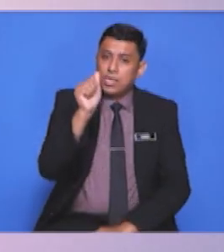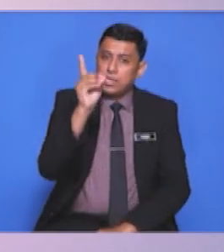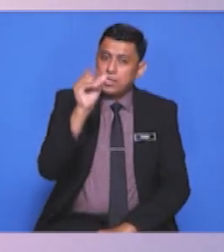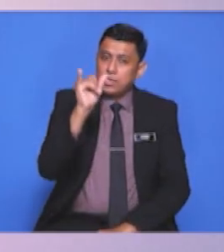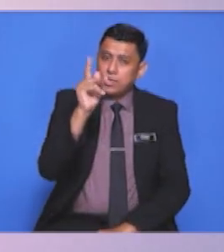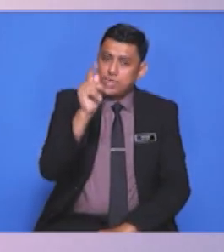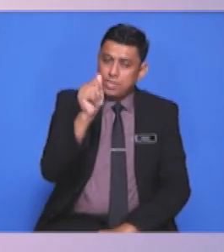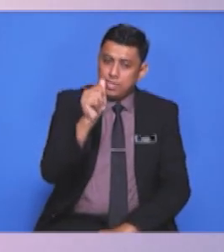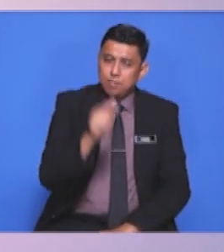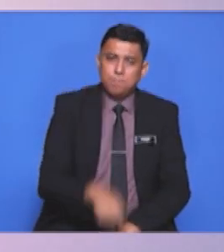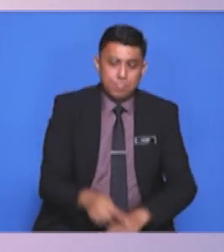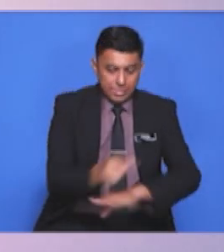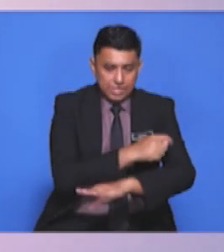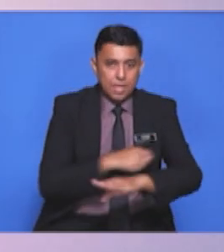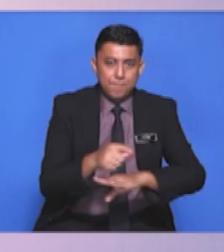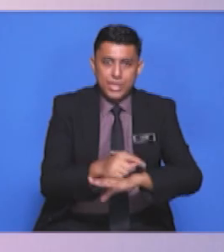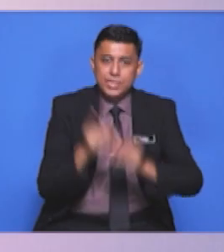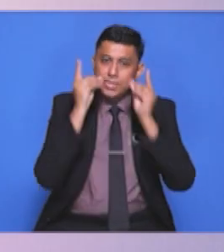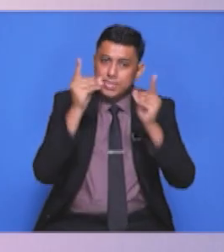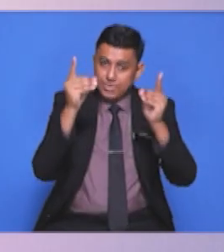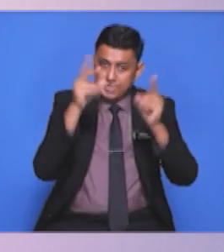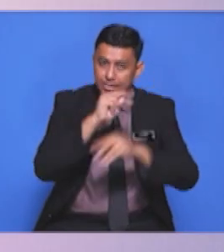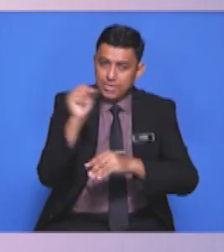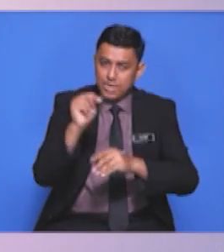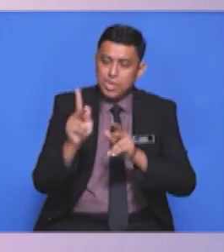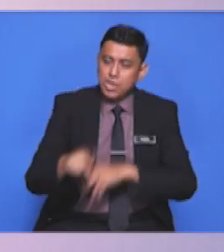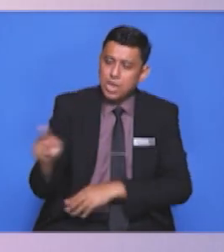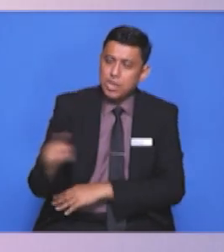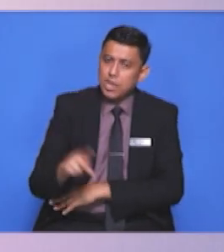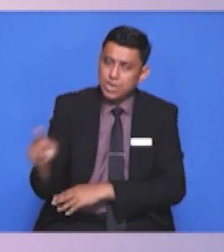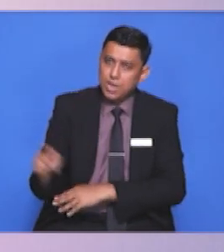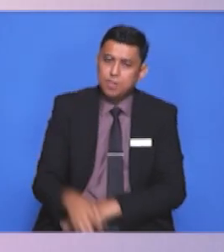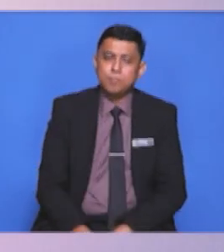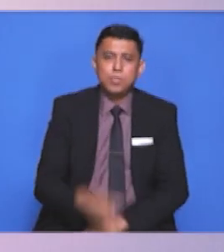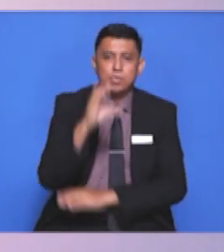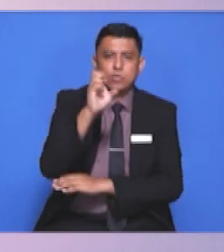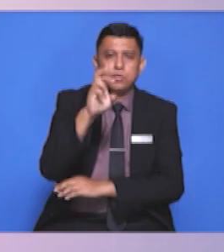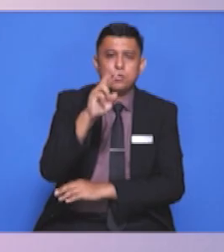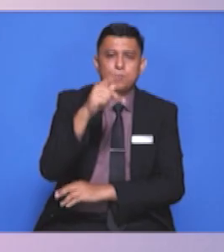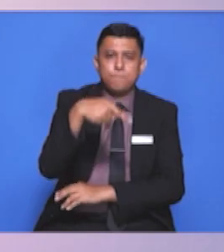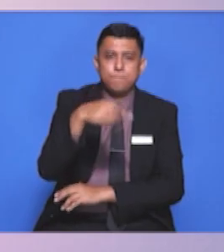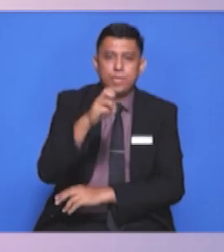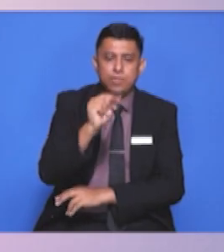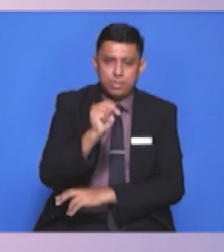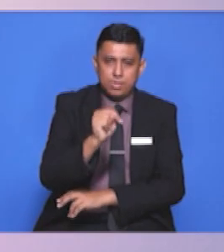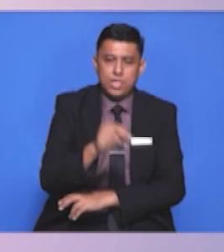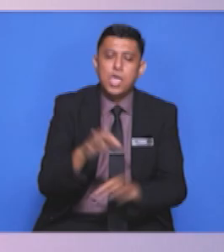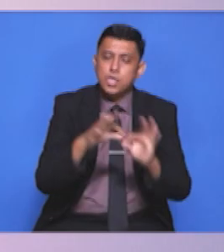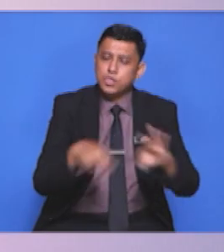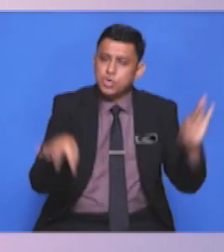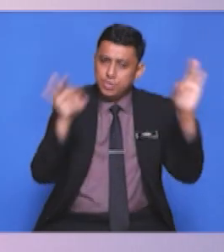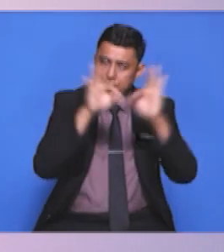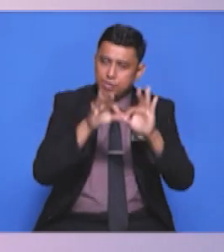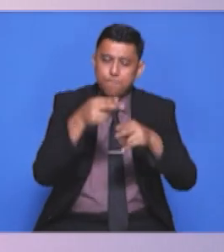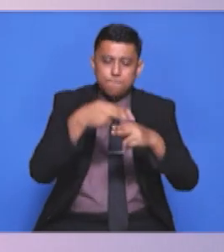dari perkataan Taman didikan kanak-kanak cerpen cerita pendek